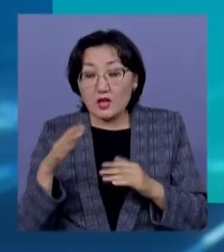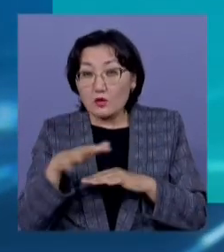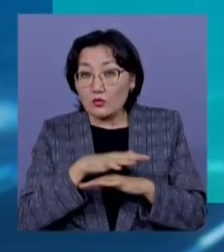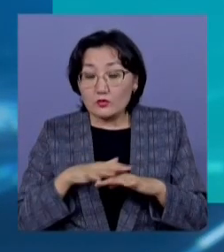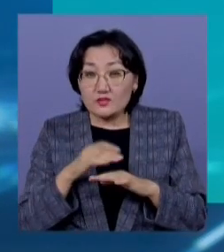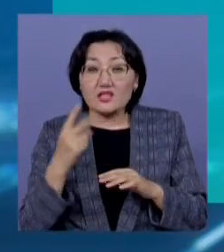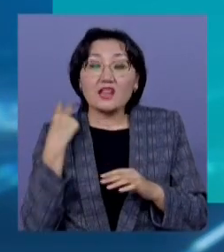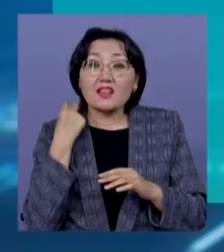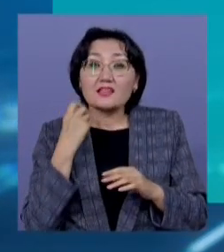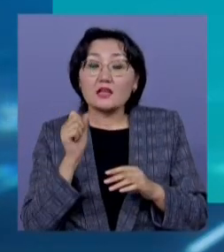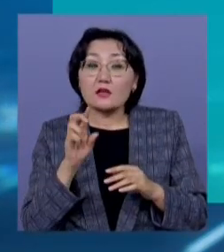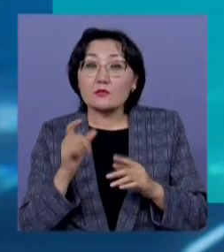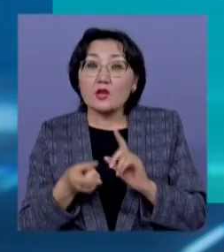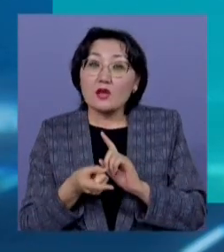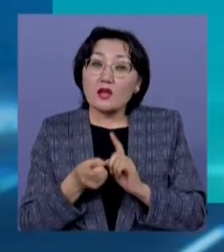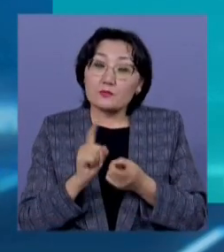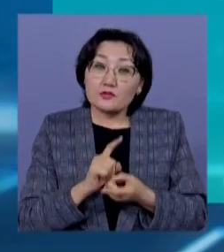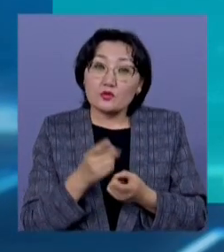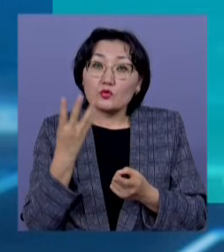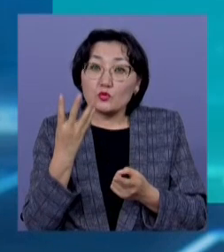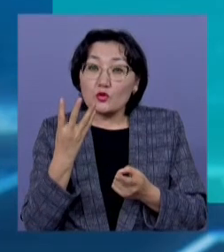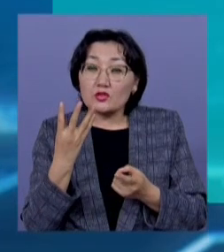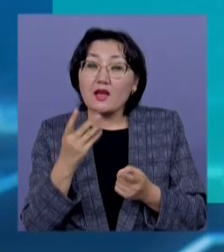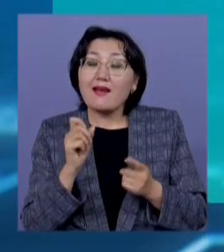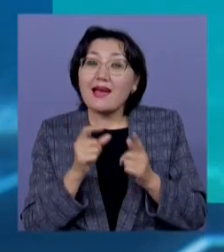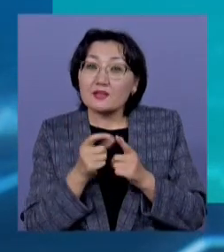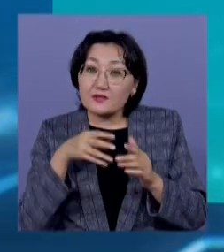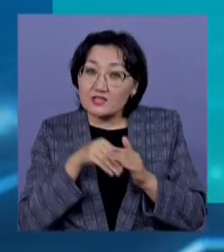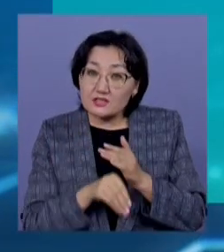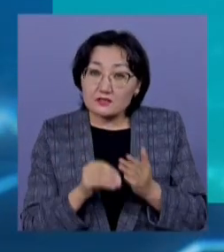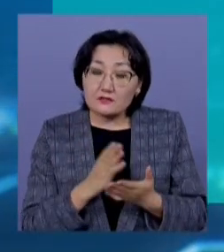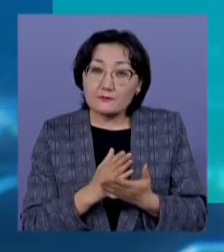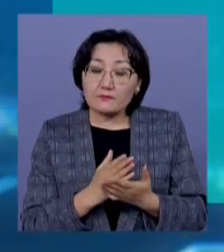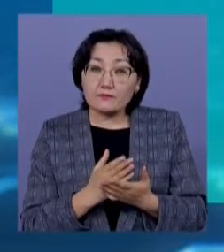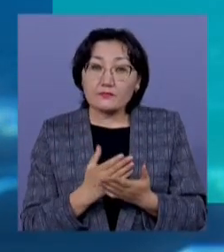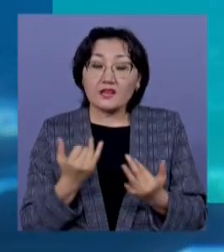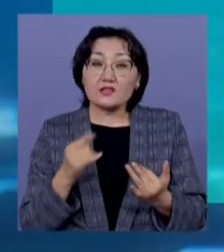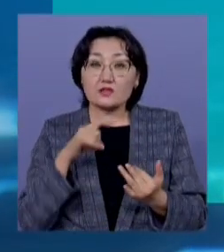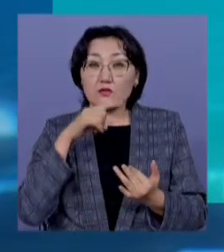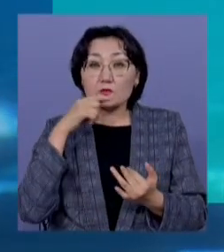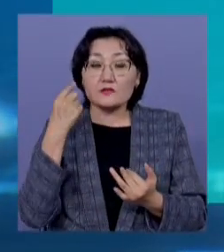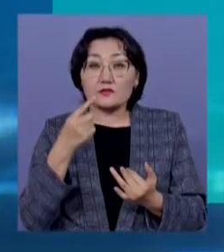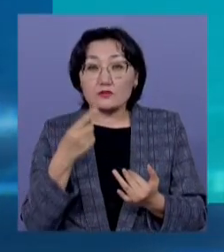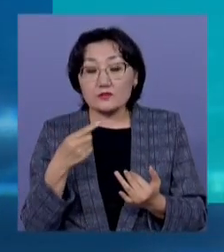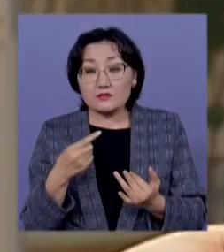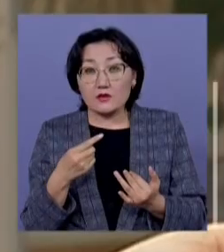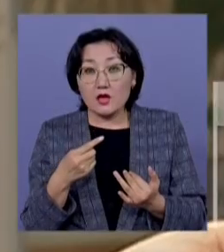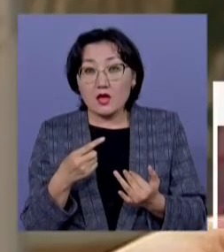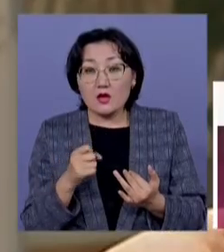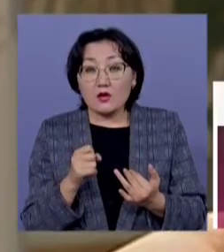үшін латын әліпбиіне амалсыздан 4 таңба енгізіліп отыр екен. Қазір ана орыс сөзінің үлгілерінен құтламай